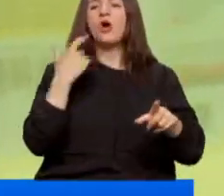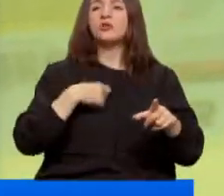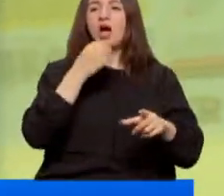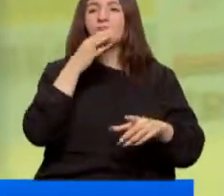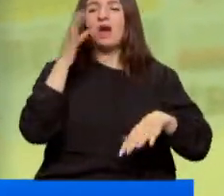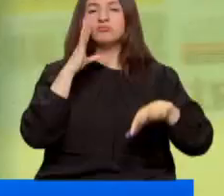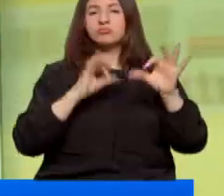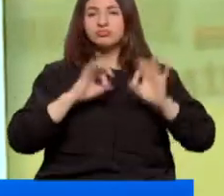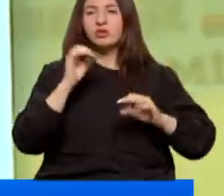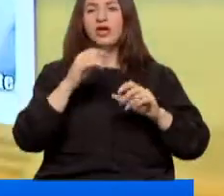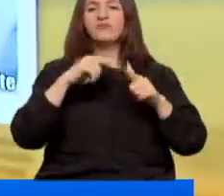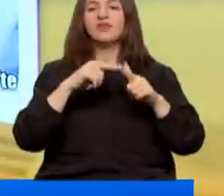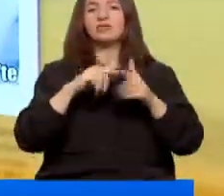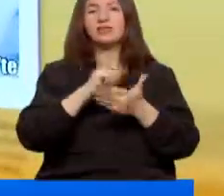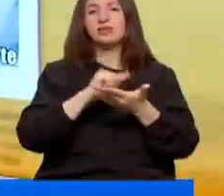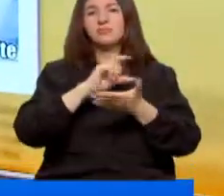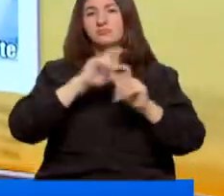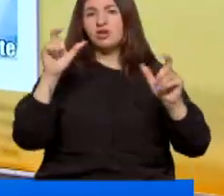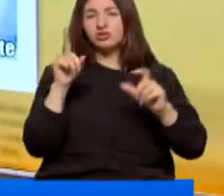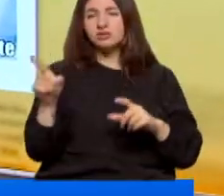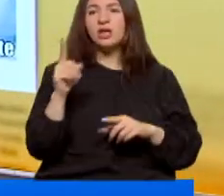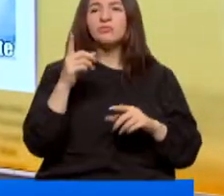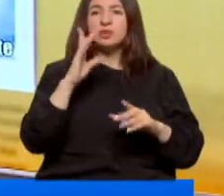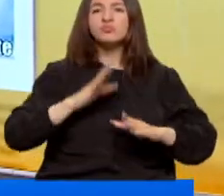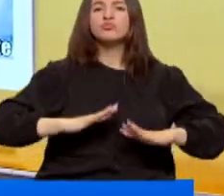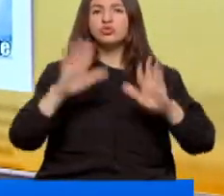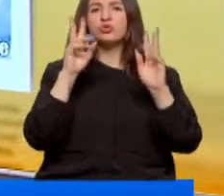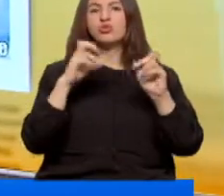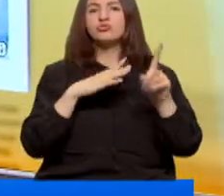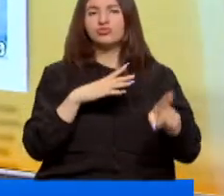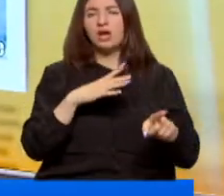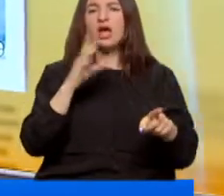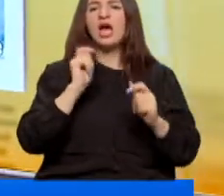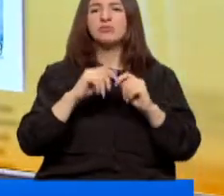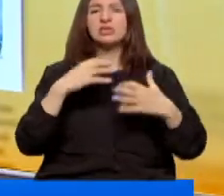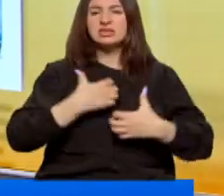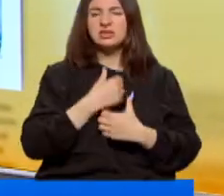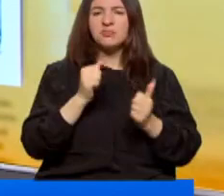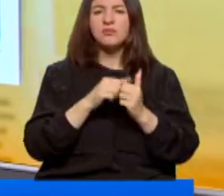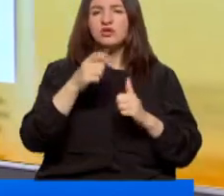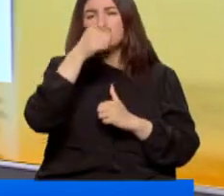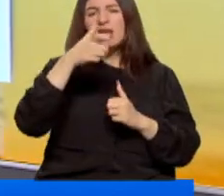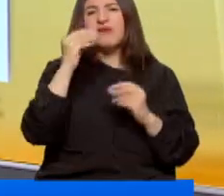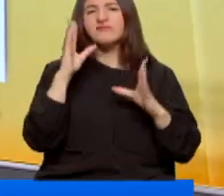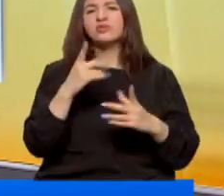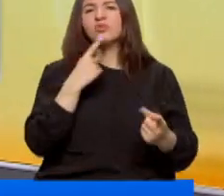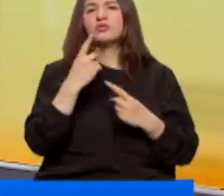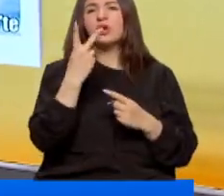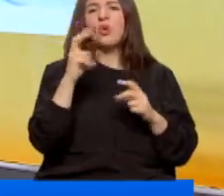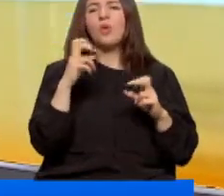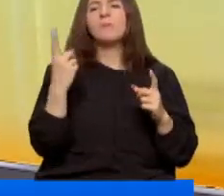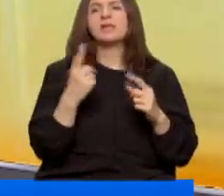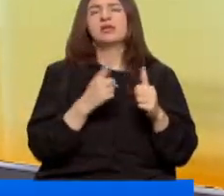incelemesi Fırat'ın manşetinde. Mülteciler meselesi ekonomik krizle birlikte Türkiye'nin en fazla konuşulan iki konusundan